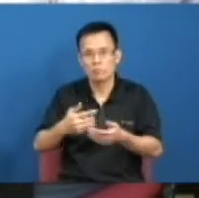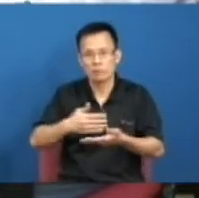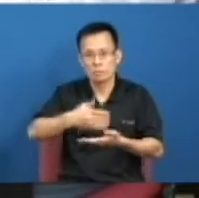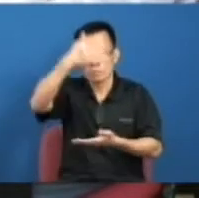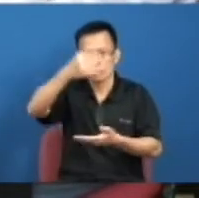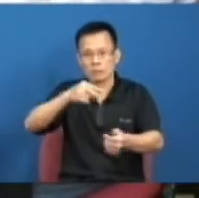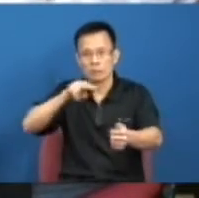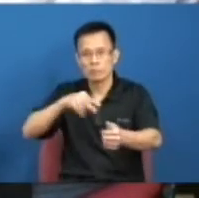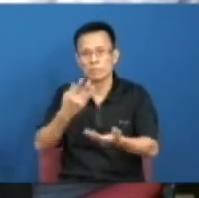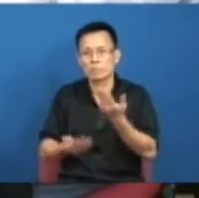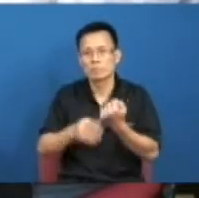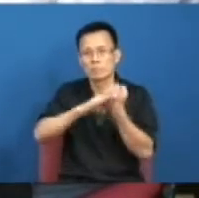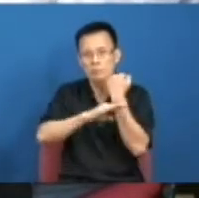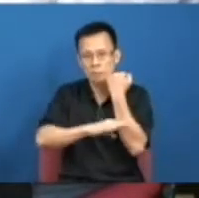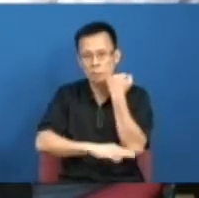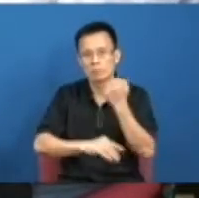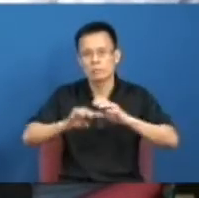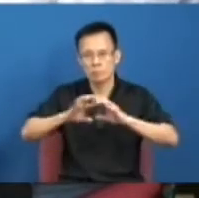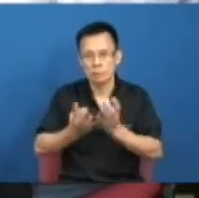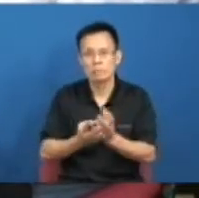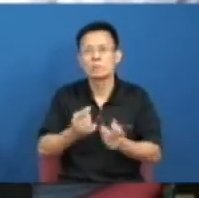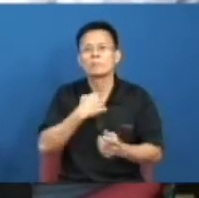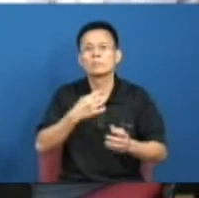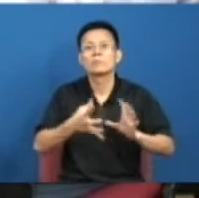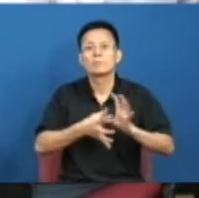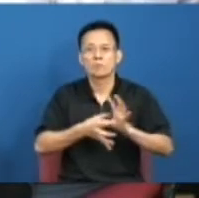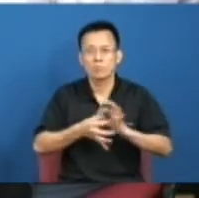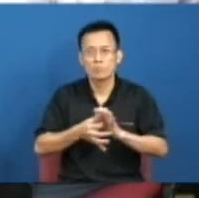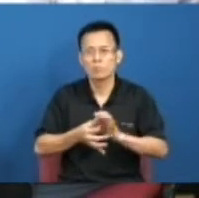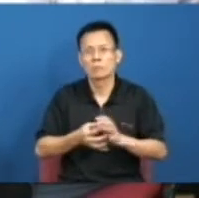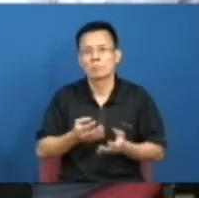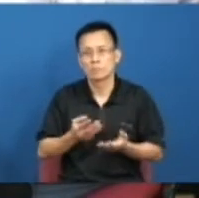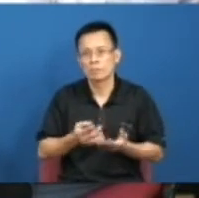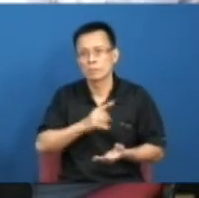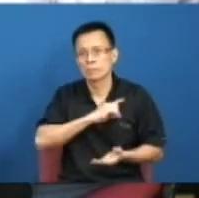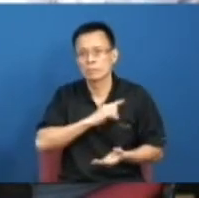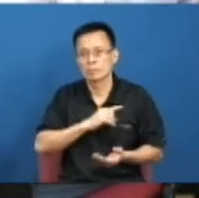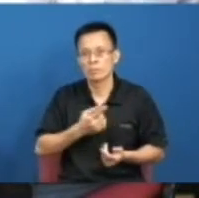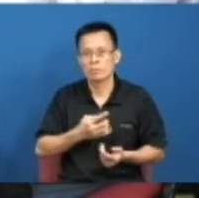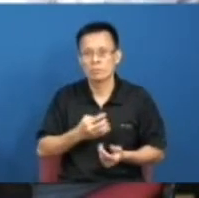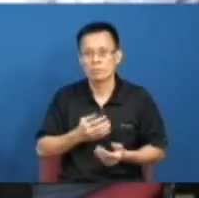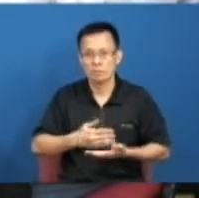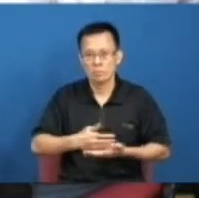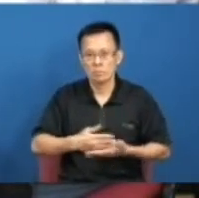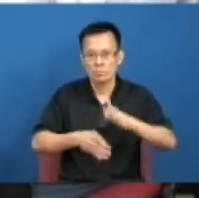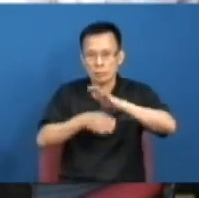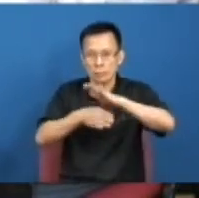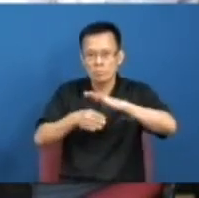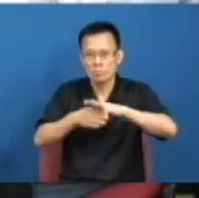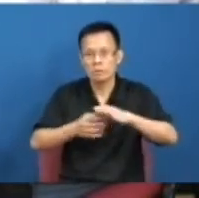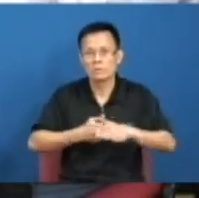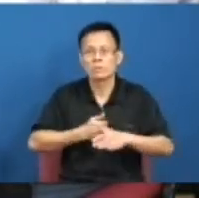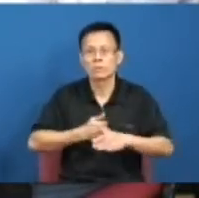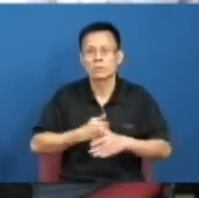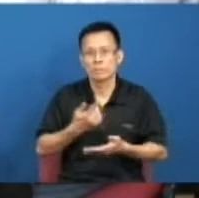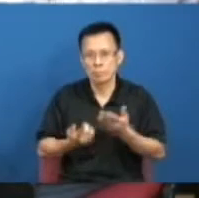啦，或者法團咧、業委會其實都要關注。無論當然咧，自己個人嗰個業主啦，自己第一身，即係個單位係你自己